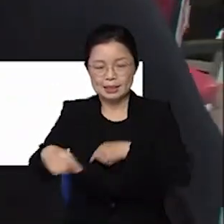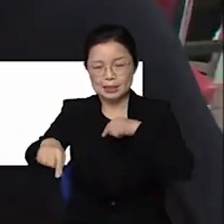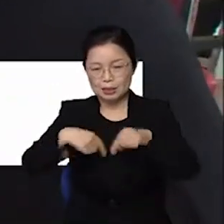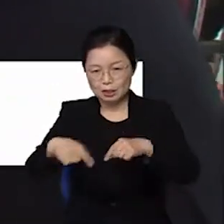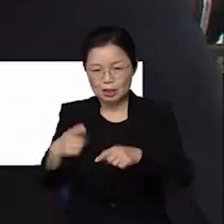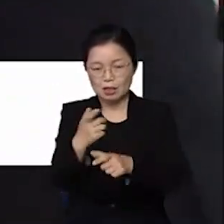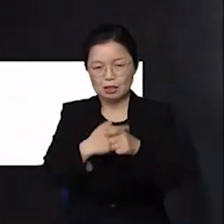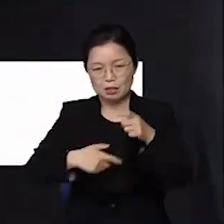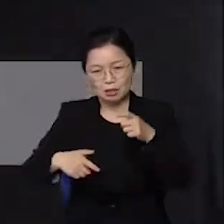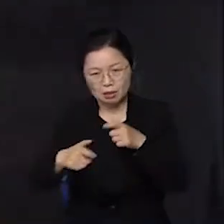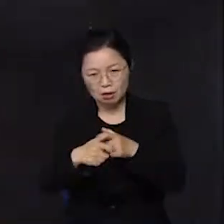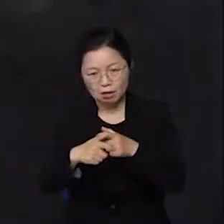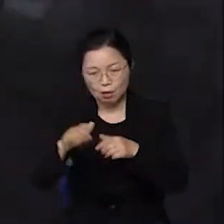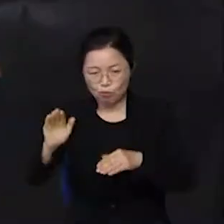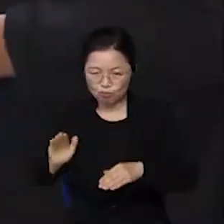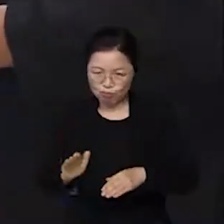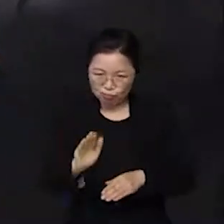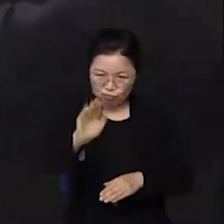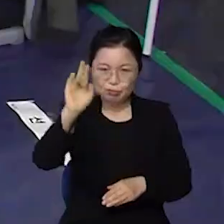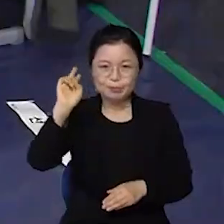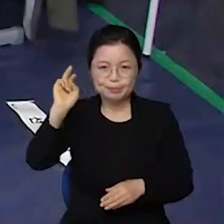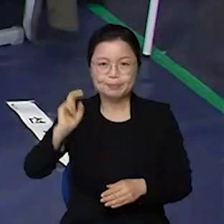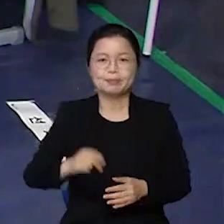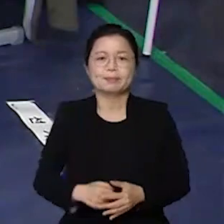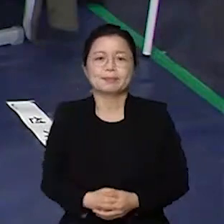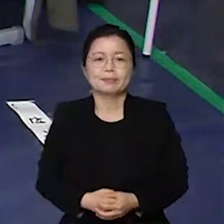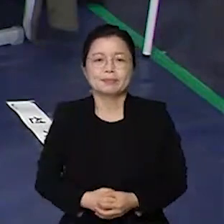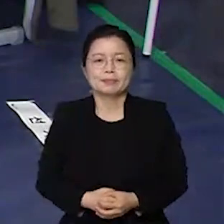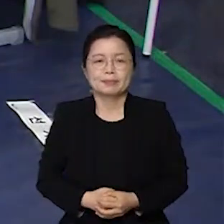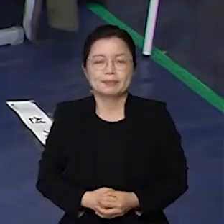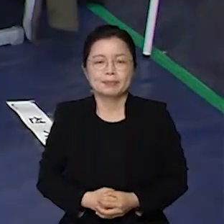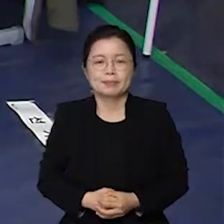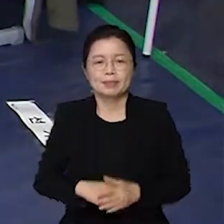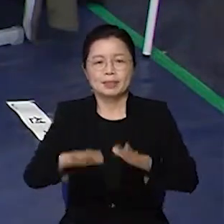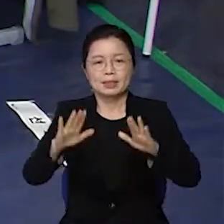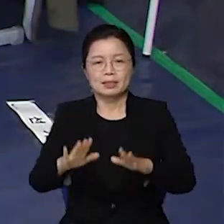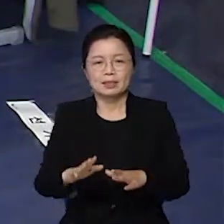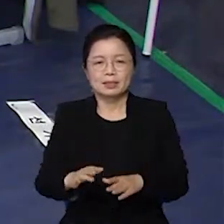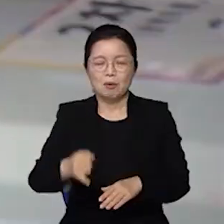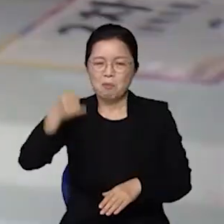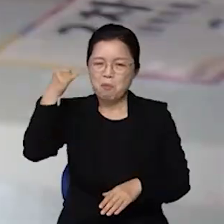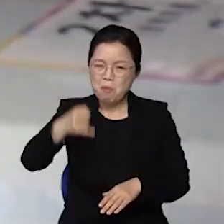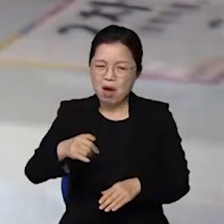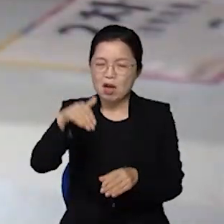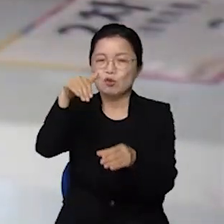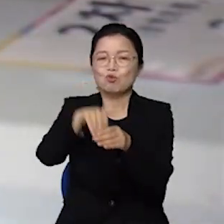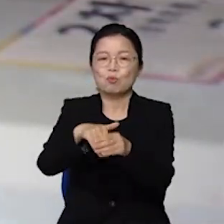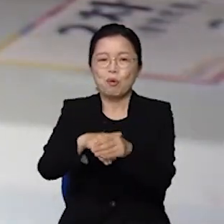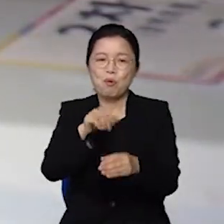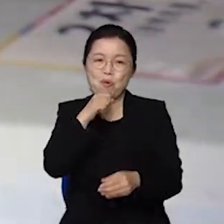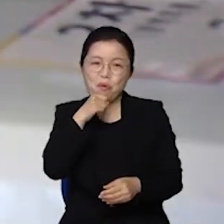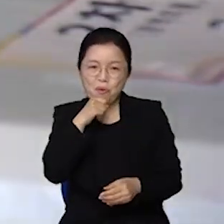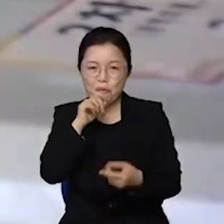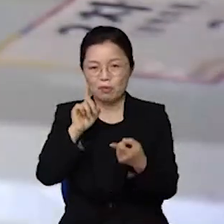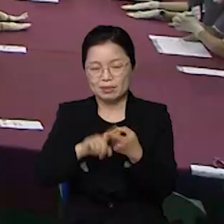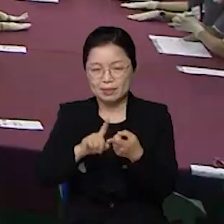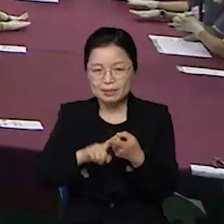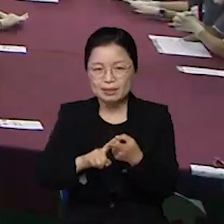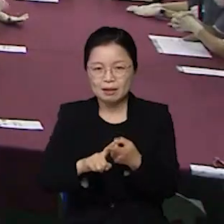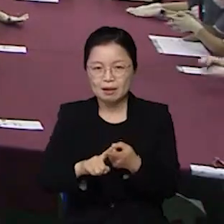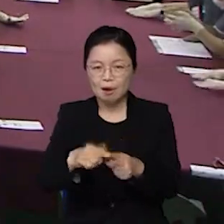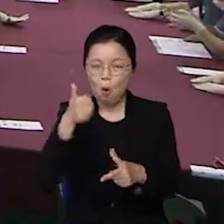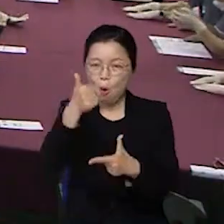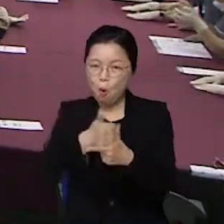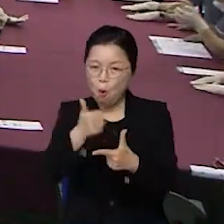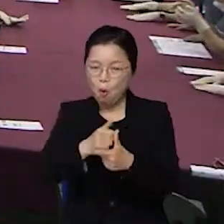더욱 가속화할 것으로 전망됩니다. 역대 최저 투표율의 지역 정치 지형도 바뀌면서